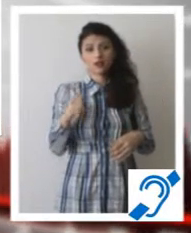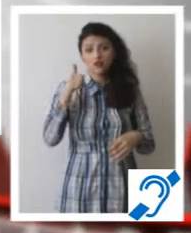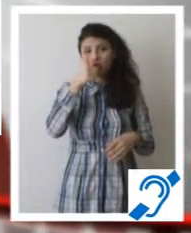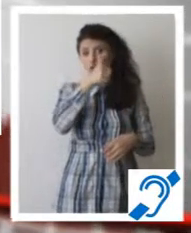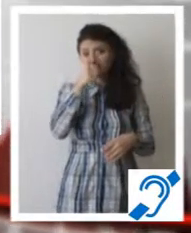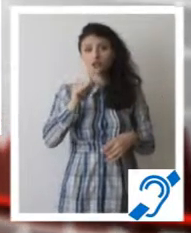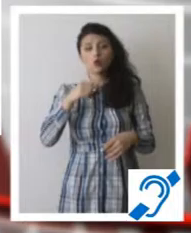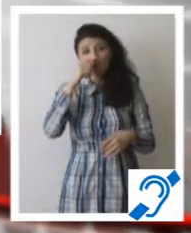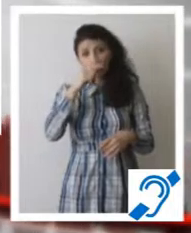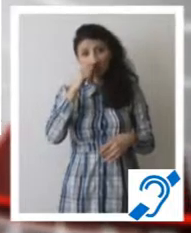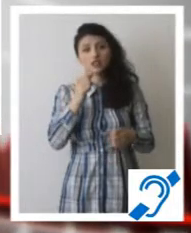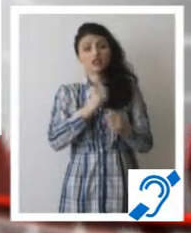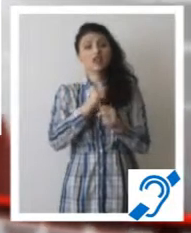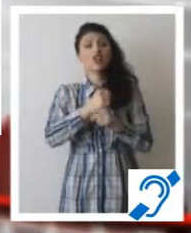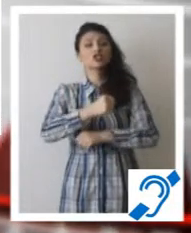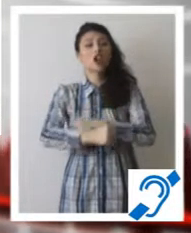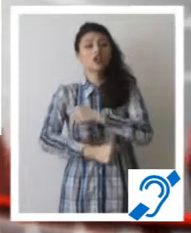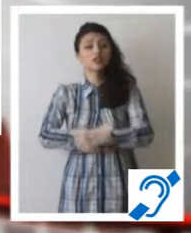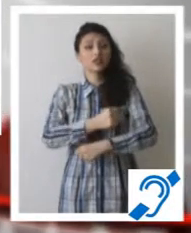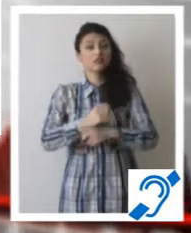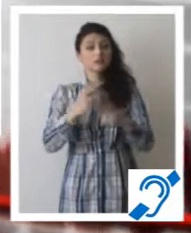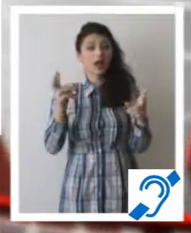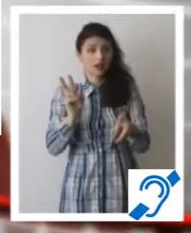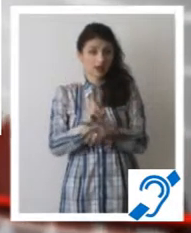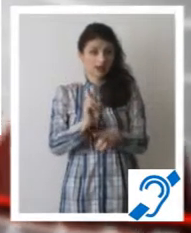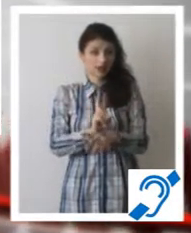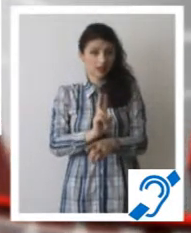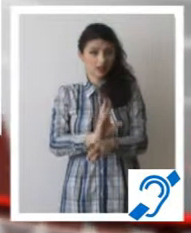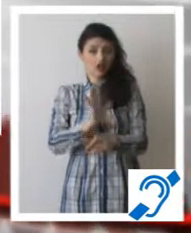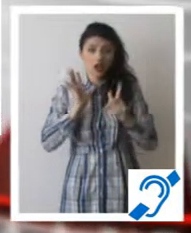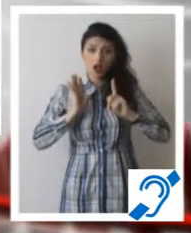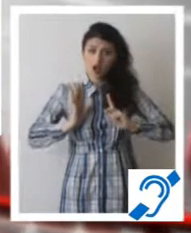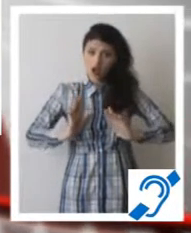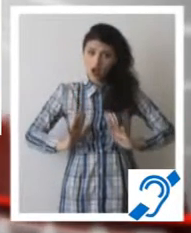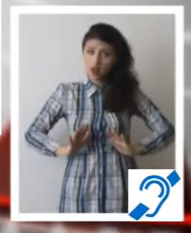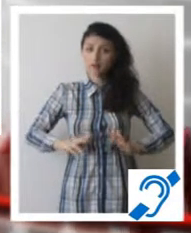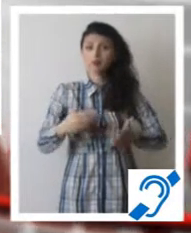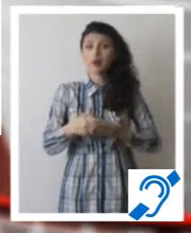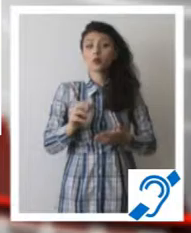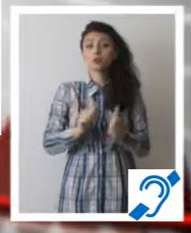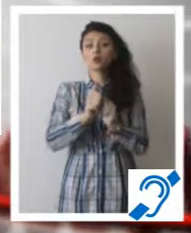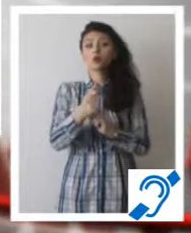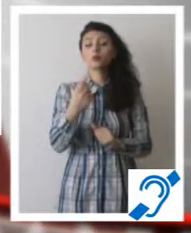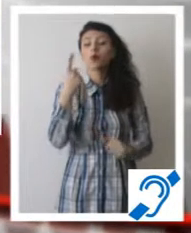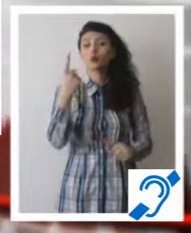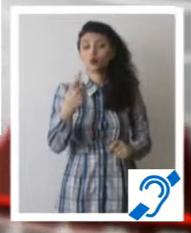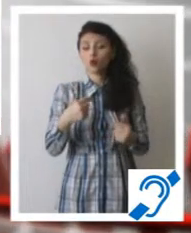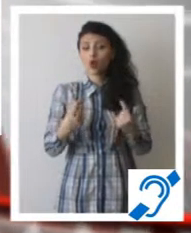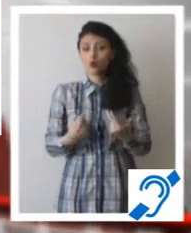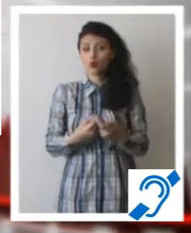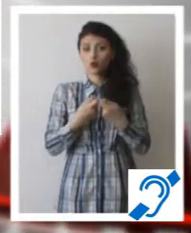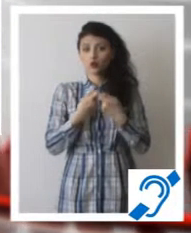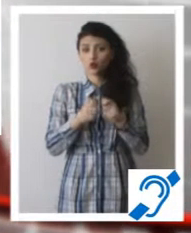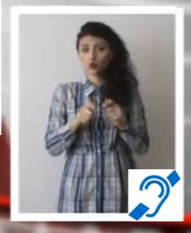județul Argeș să-și desfășoare activitatea cu mare atenție și calmitate, deoarece prioritatea numărul 1 a noastră,